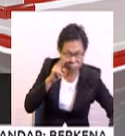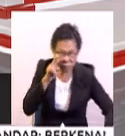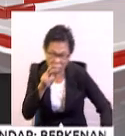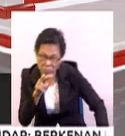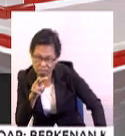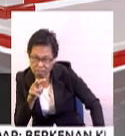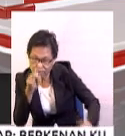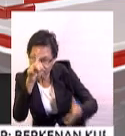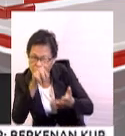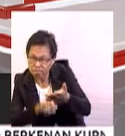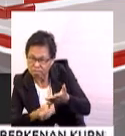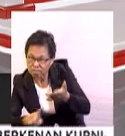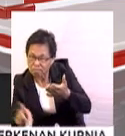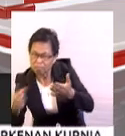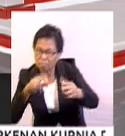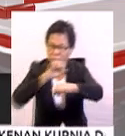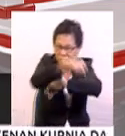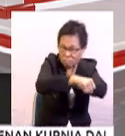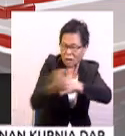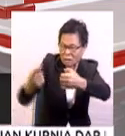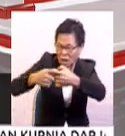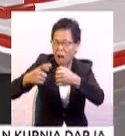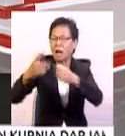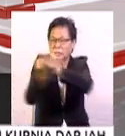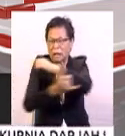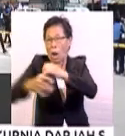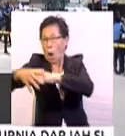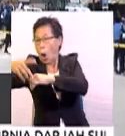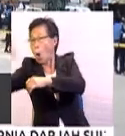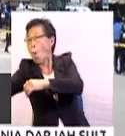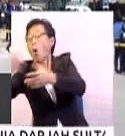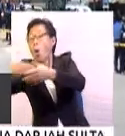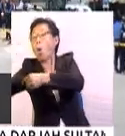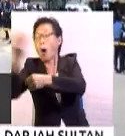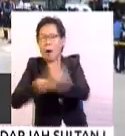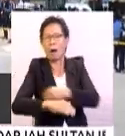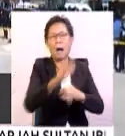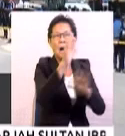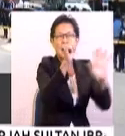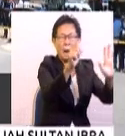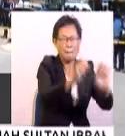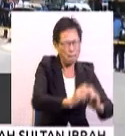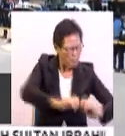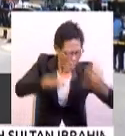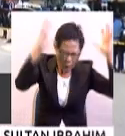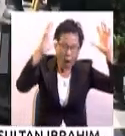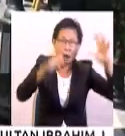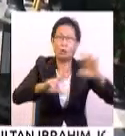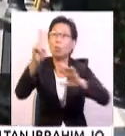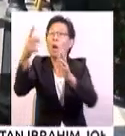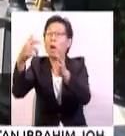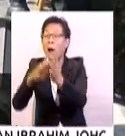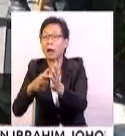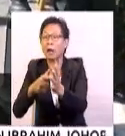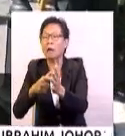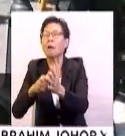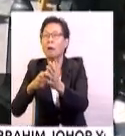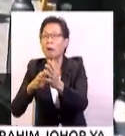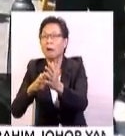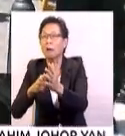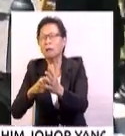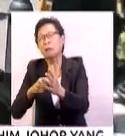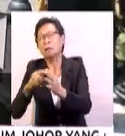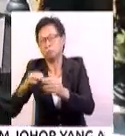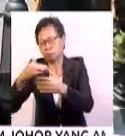serangan itu punya kaitan dengan negara luar. 6 letupan paling kuat dan 2 lagi dalam tempoh sejam berikutnya turut mencederakan